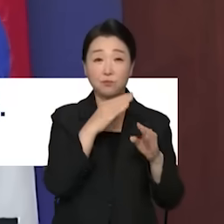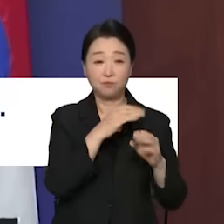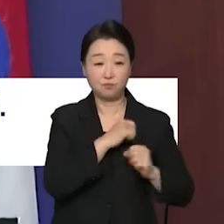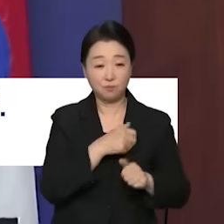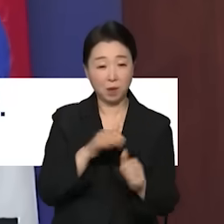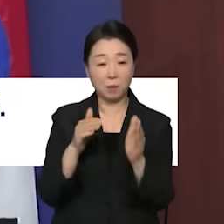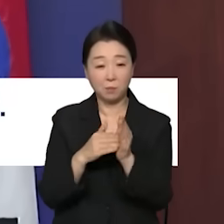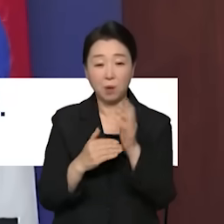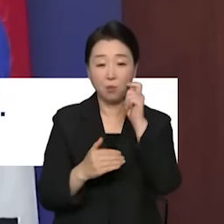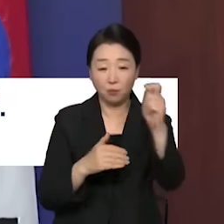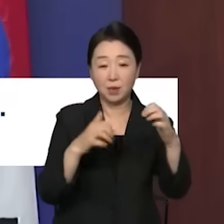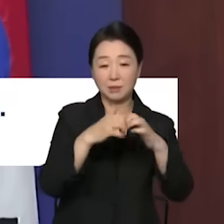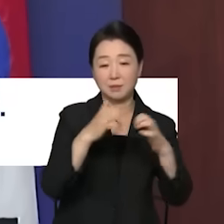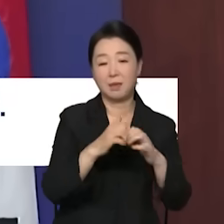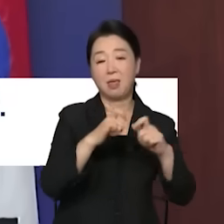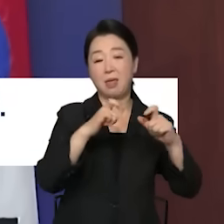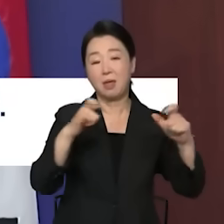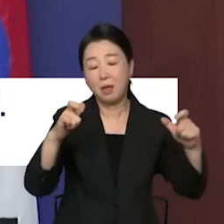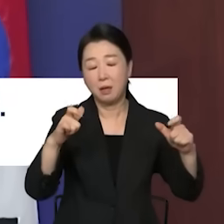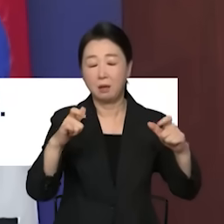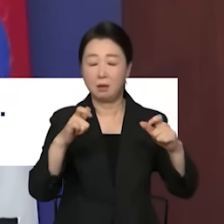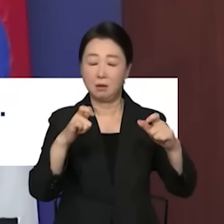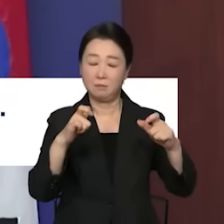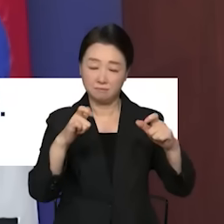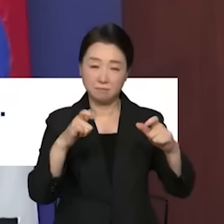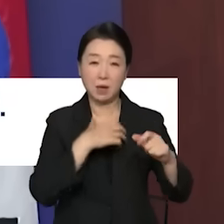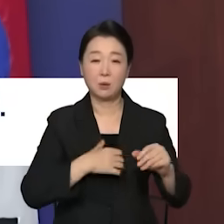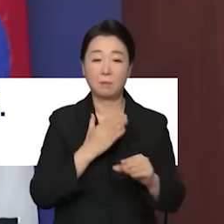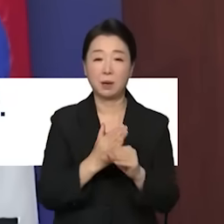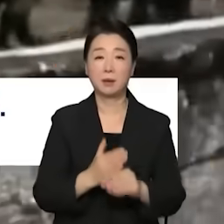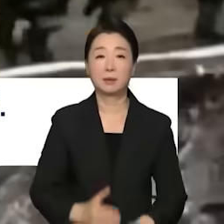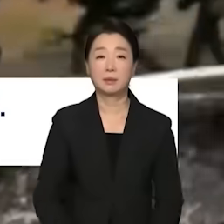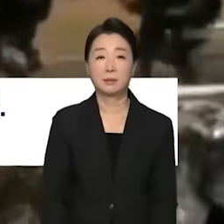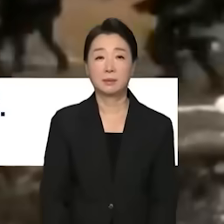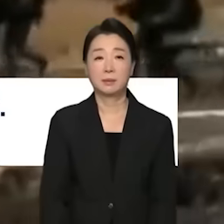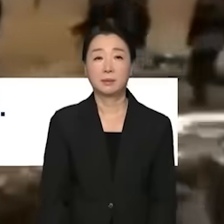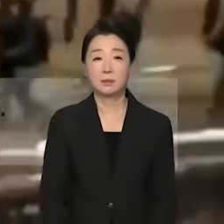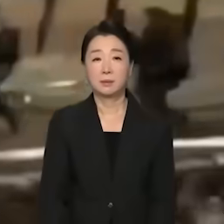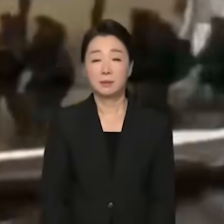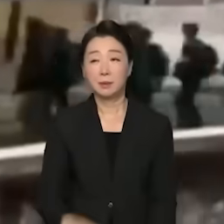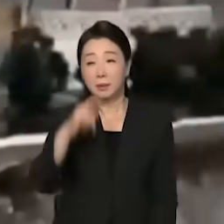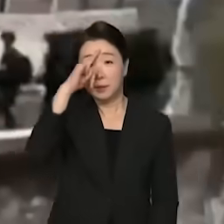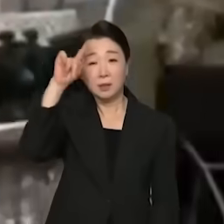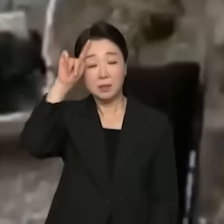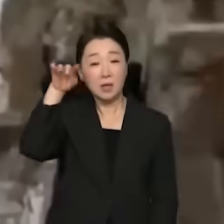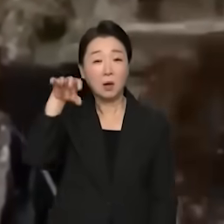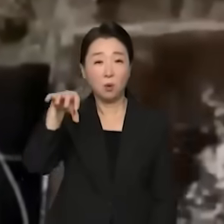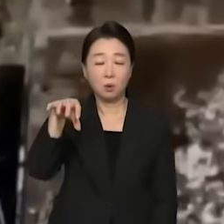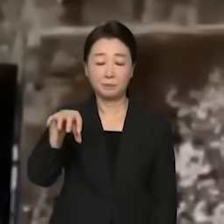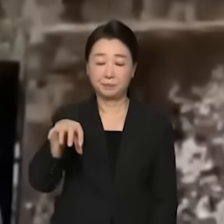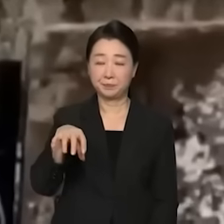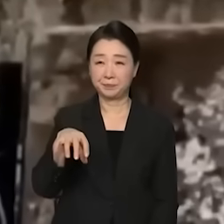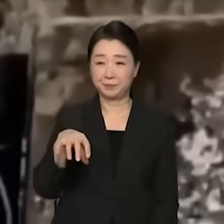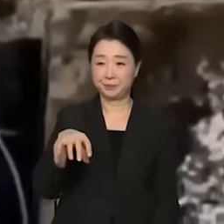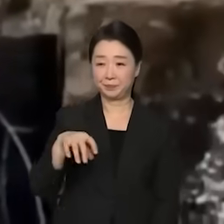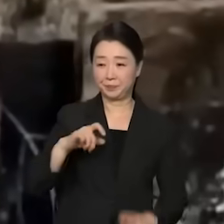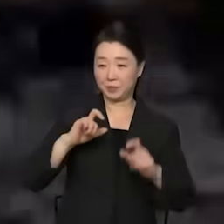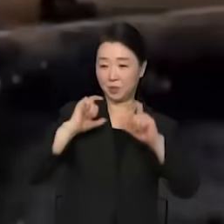potential of lengthening the conflict or broadening the conflict. 러시아에는 강한 경고 메시지를